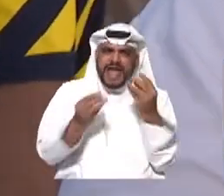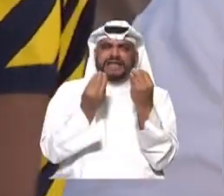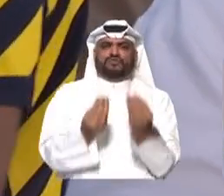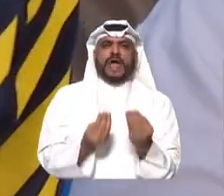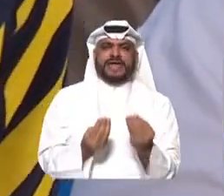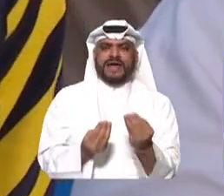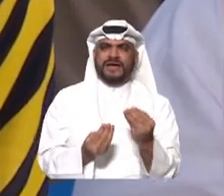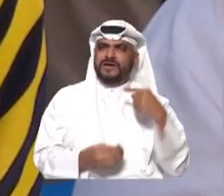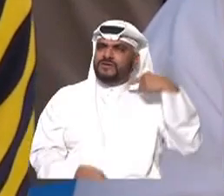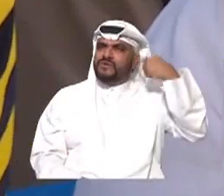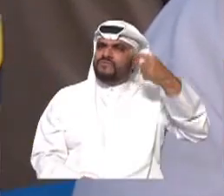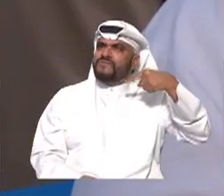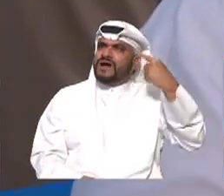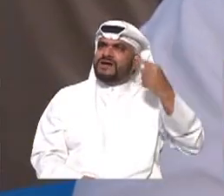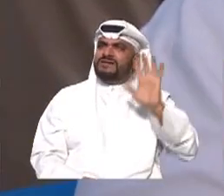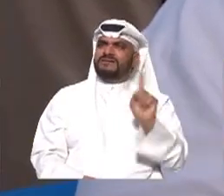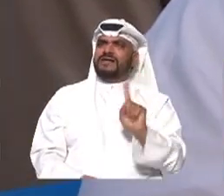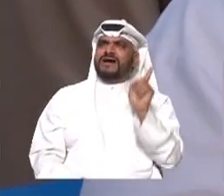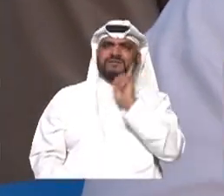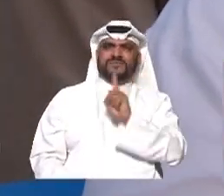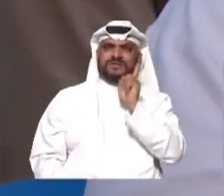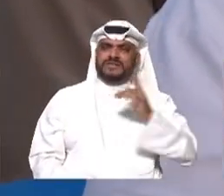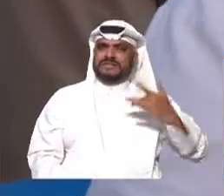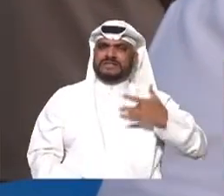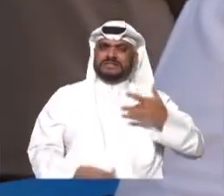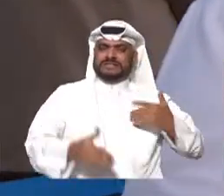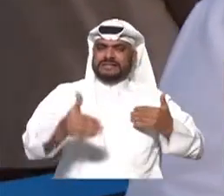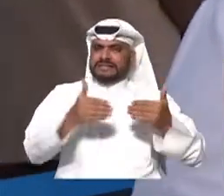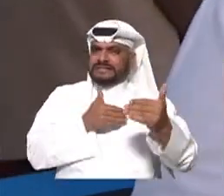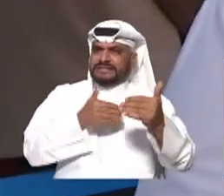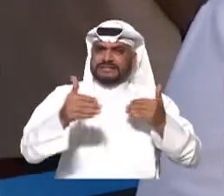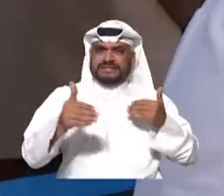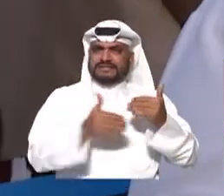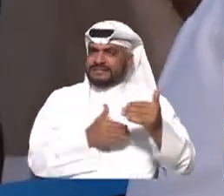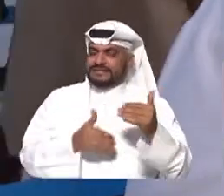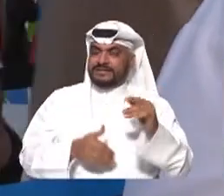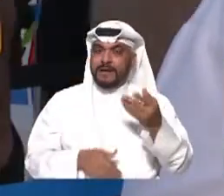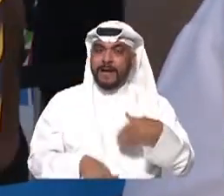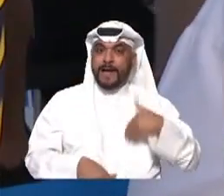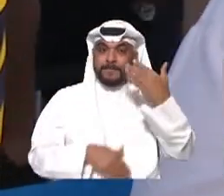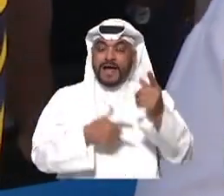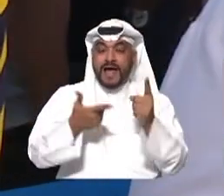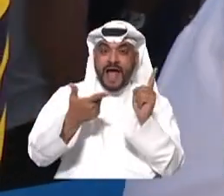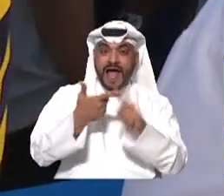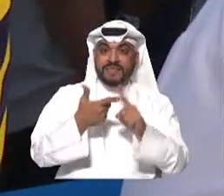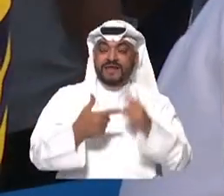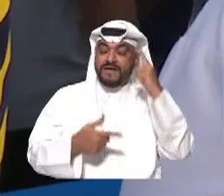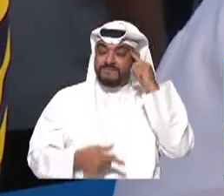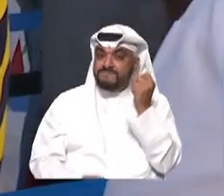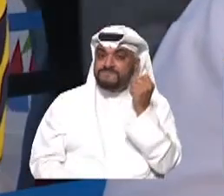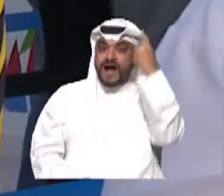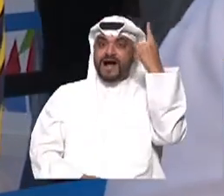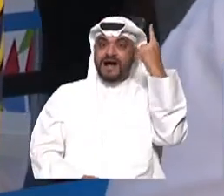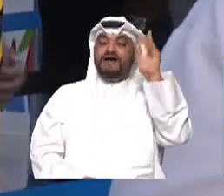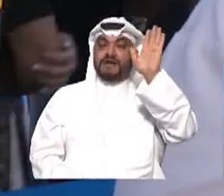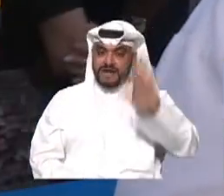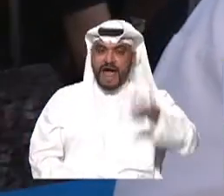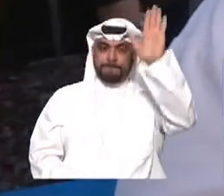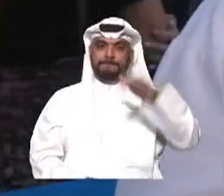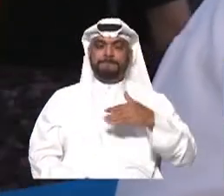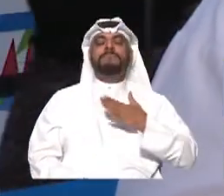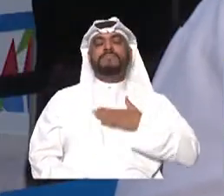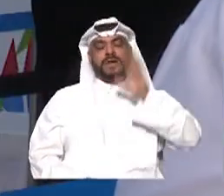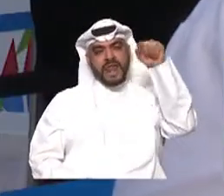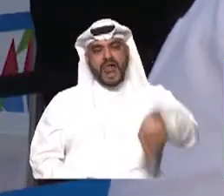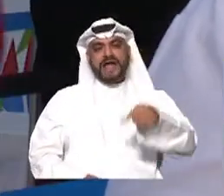أن هذا التطعيم شيء جيد لك وشيء حق صحتك وحق العائلة وحق المحيط اللي أنت عايشه، الحالة الاجتماعية اللي أنت فيها. بعدين ما شاء الله زادت